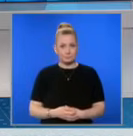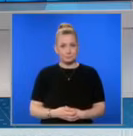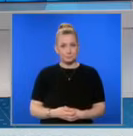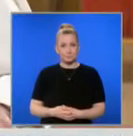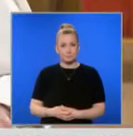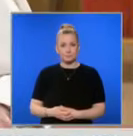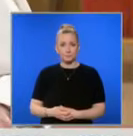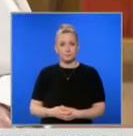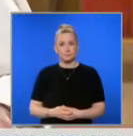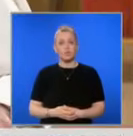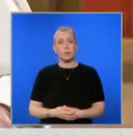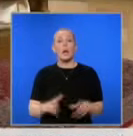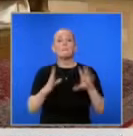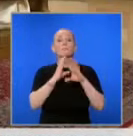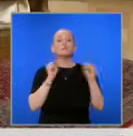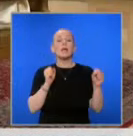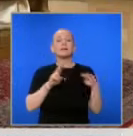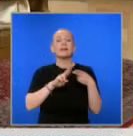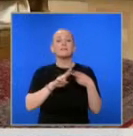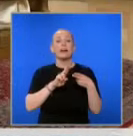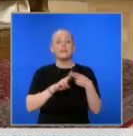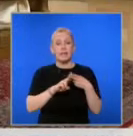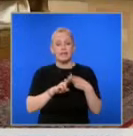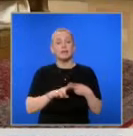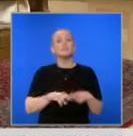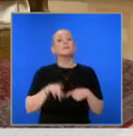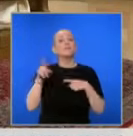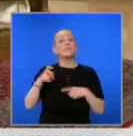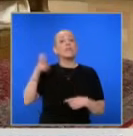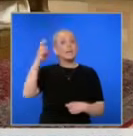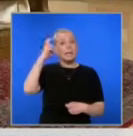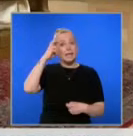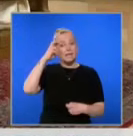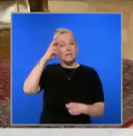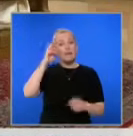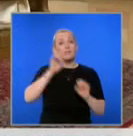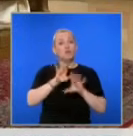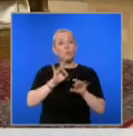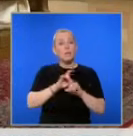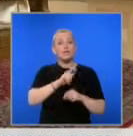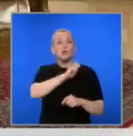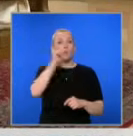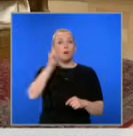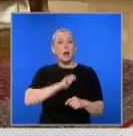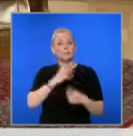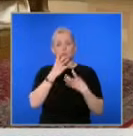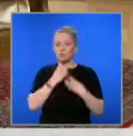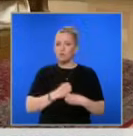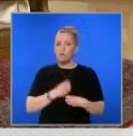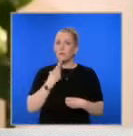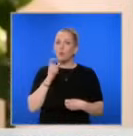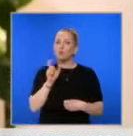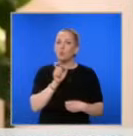министерство. Посланника на Ватикана в Киев, Вивалдес Комбодес, е информиран, че Украйна е разочарована от думите на папа